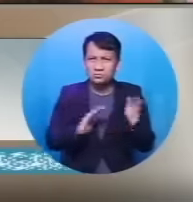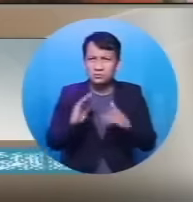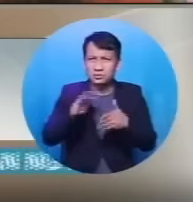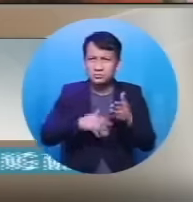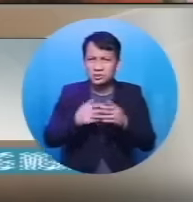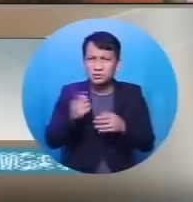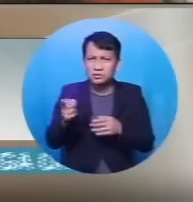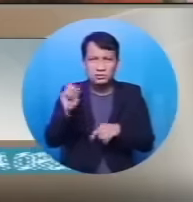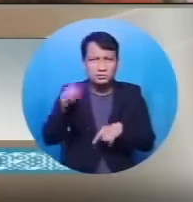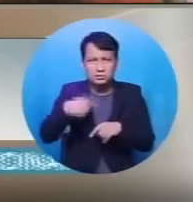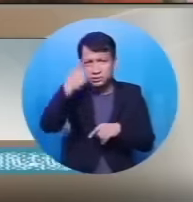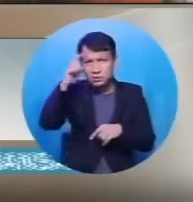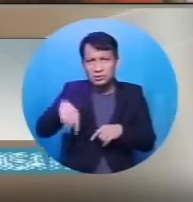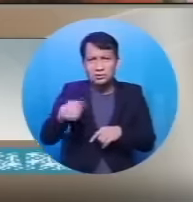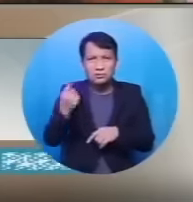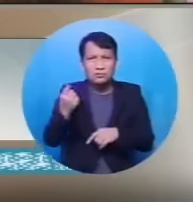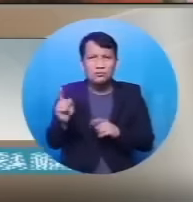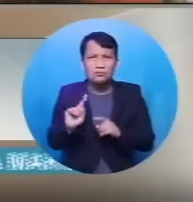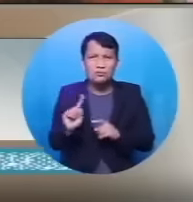po